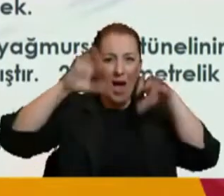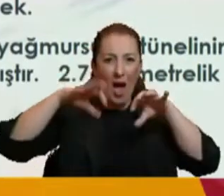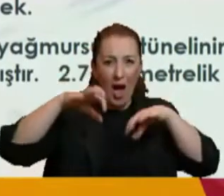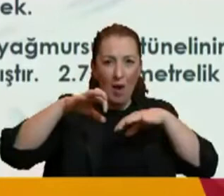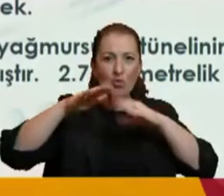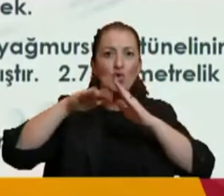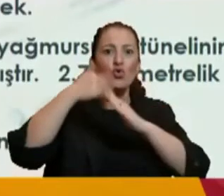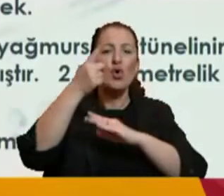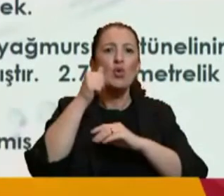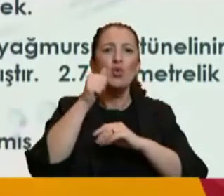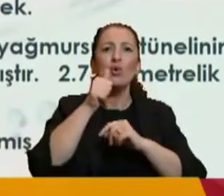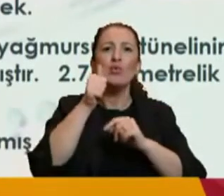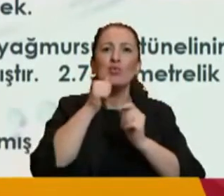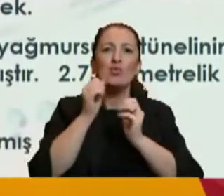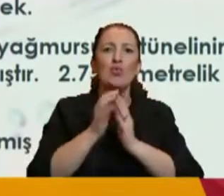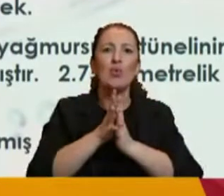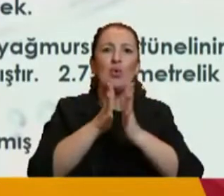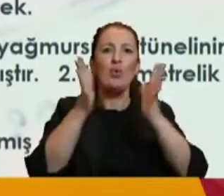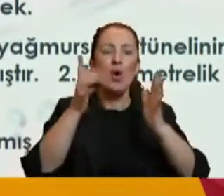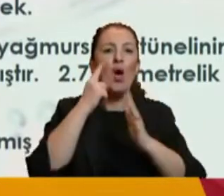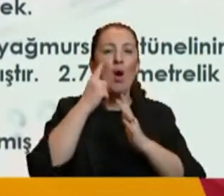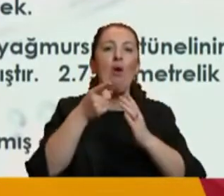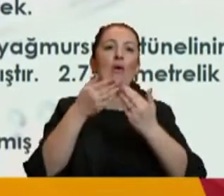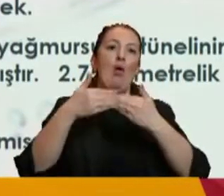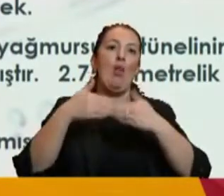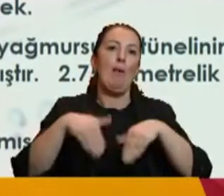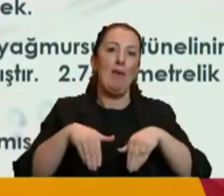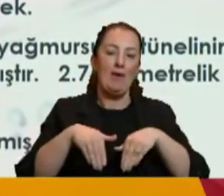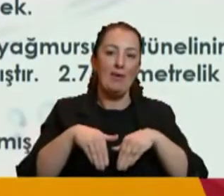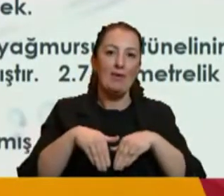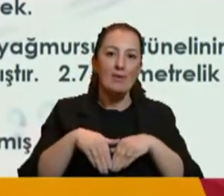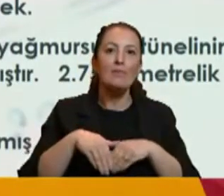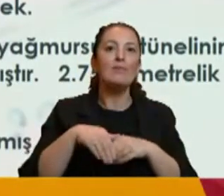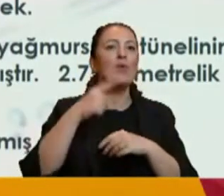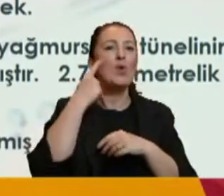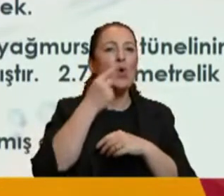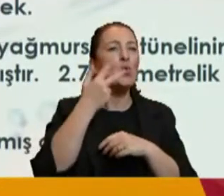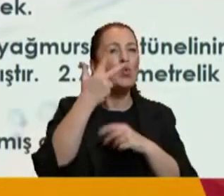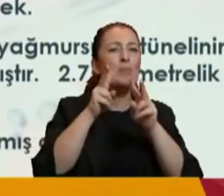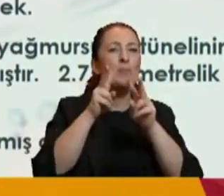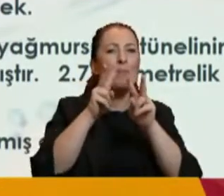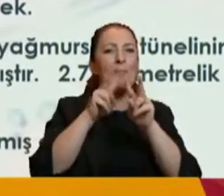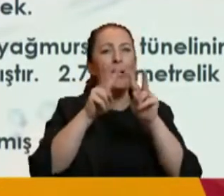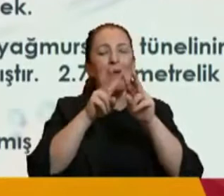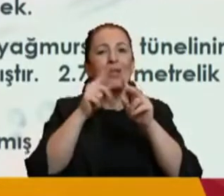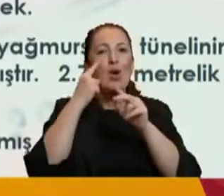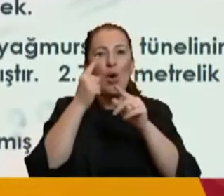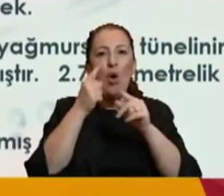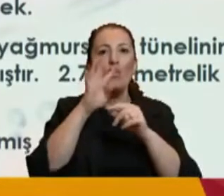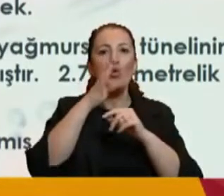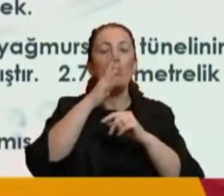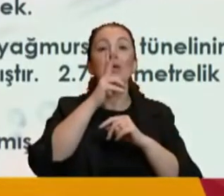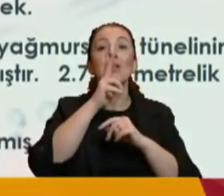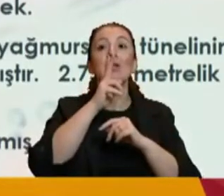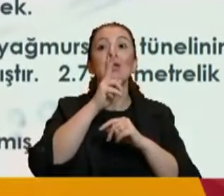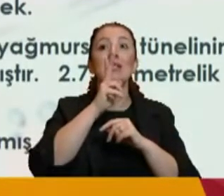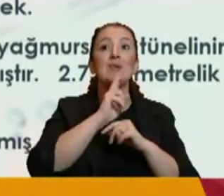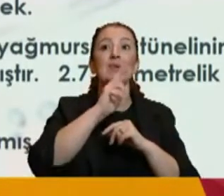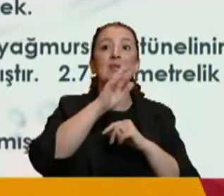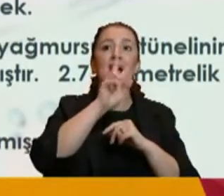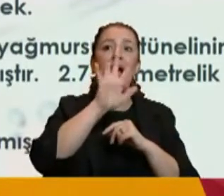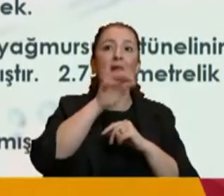su taşkınları önlemek köküç bir milimetre çapında ve 4652 metre uzunluğundaki